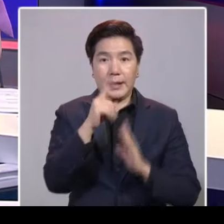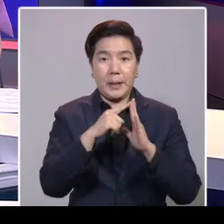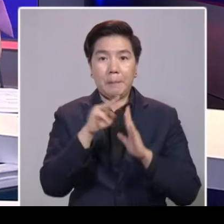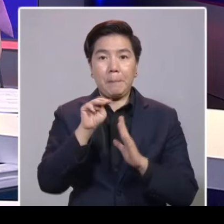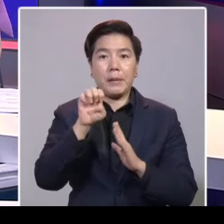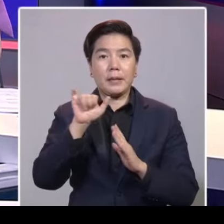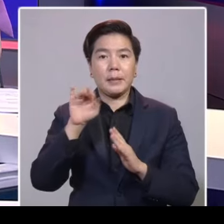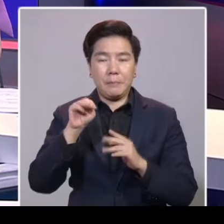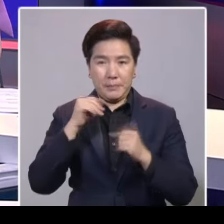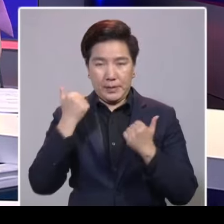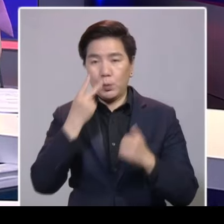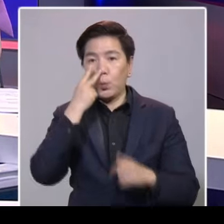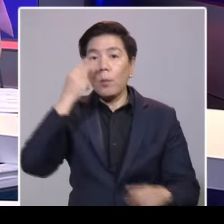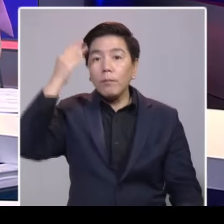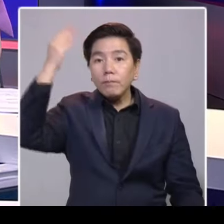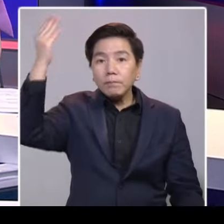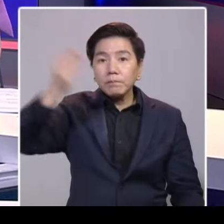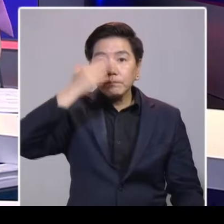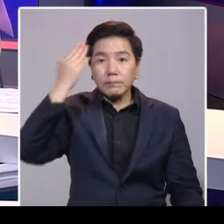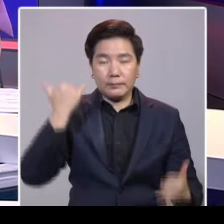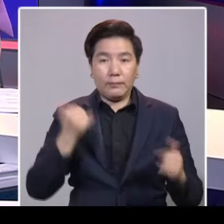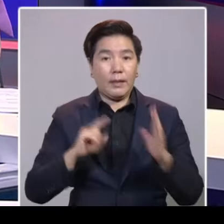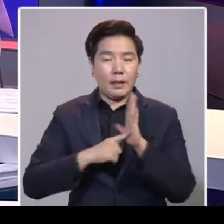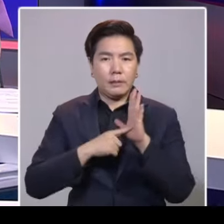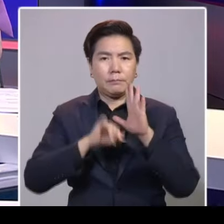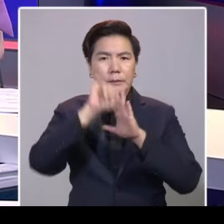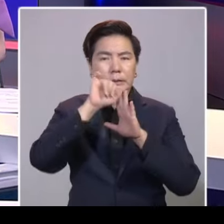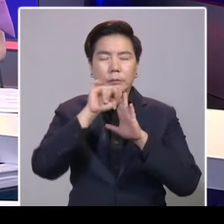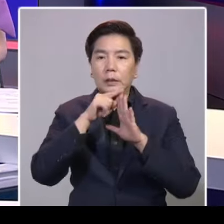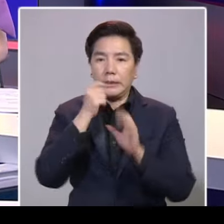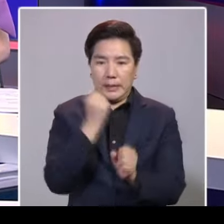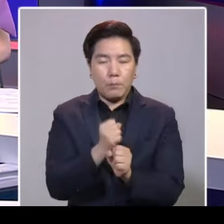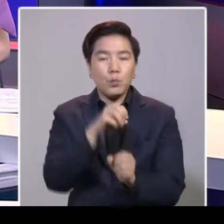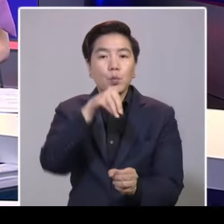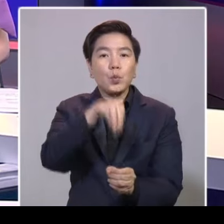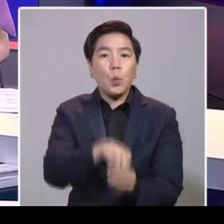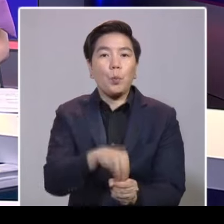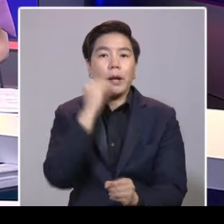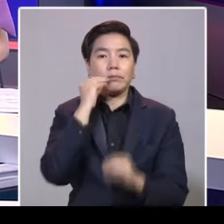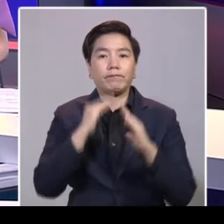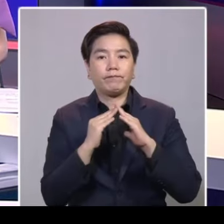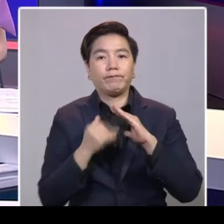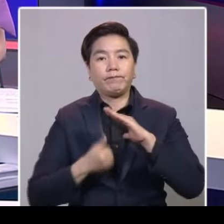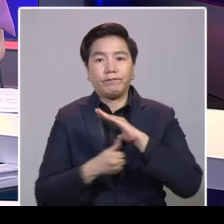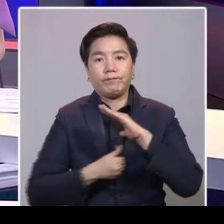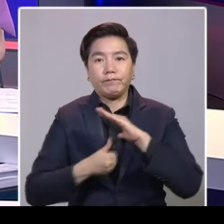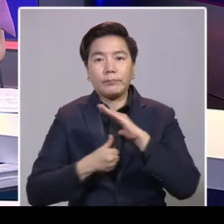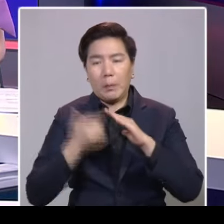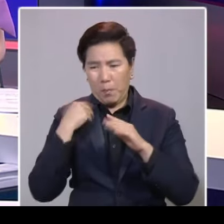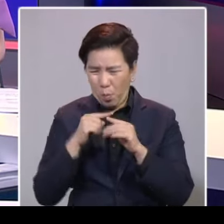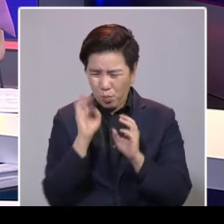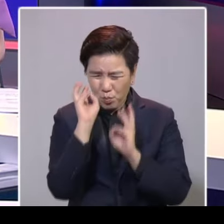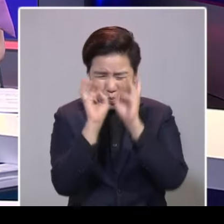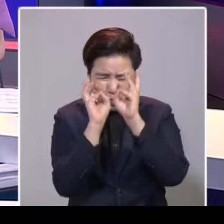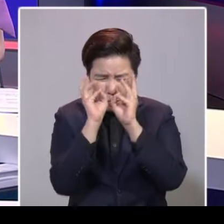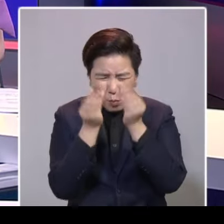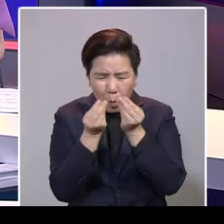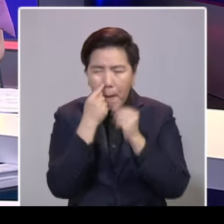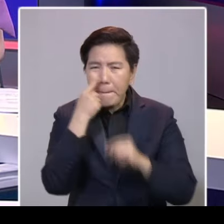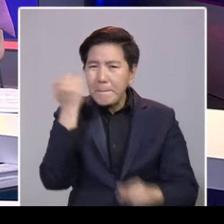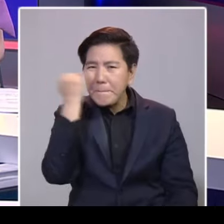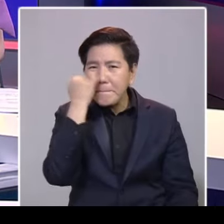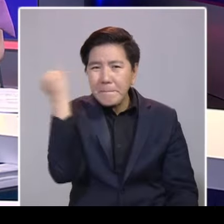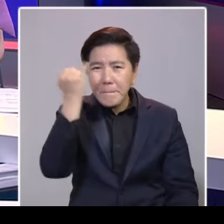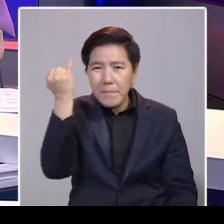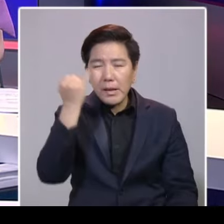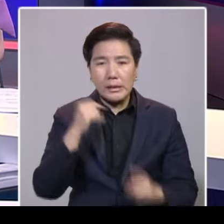เรองของคุภาพอากาศวันนี้เป็วนแรกทจัหวดเช่งใหม่ Work From Homeเพระว่าหงจากกอนหนานี้เพเชิญฝุ่นพิแล้วกมีอากาศแย่